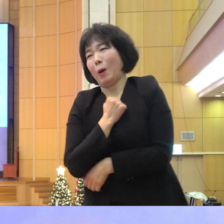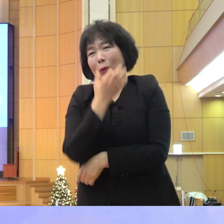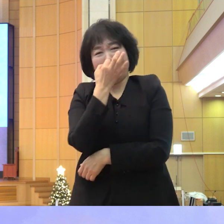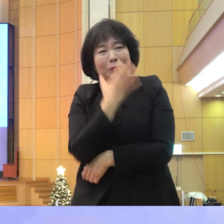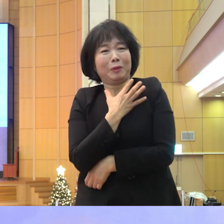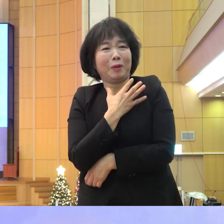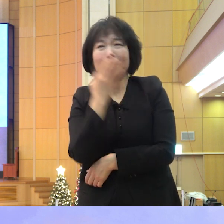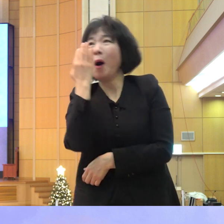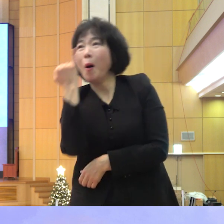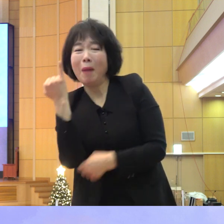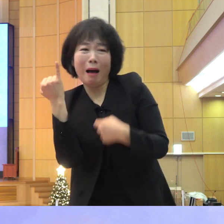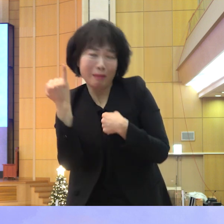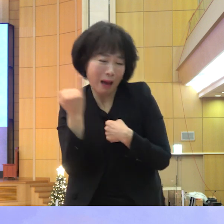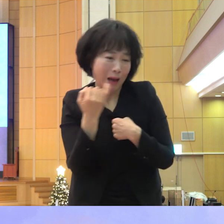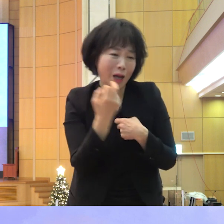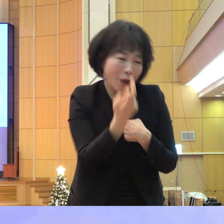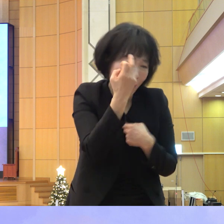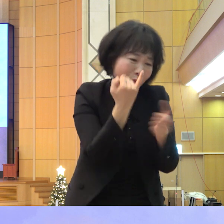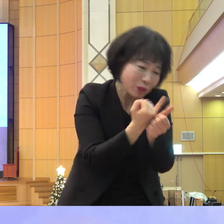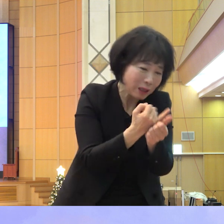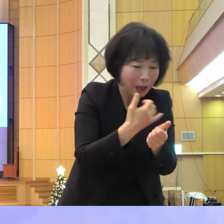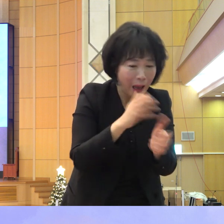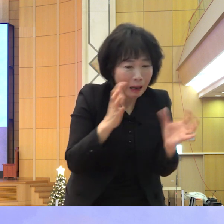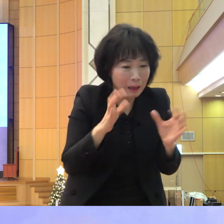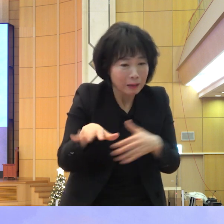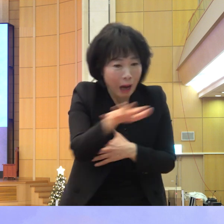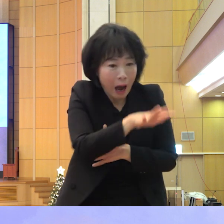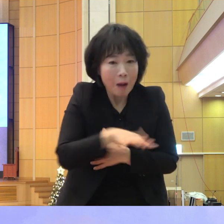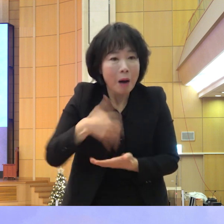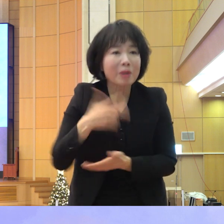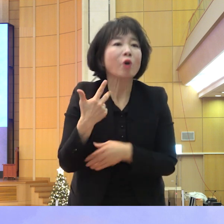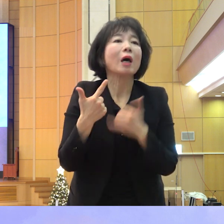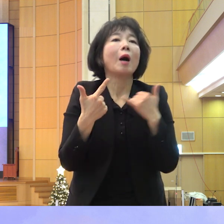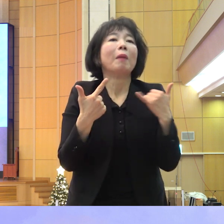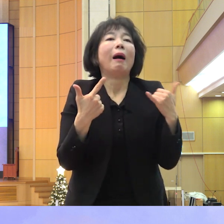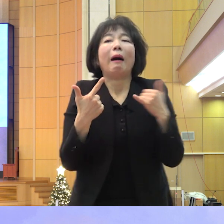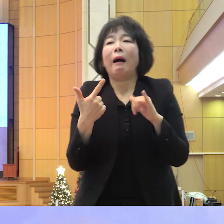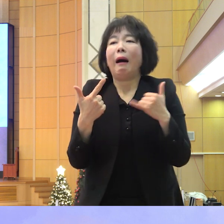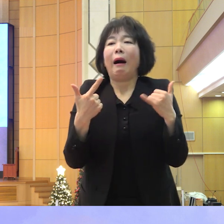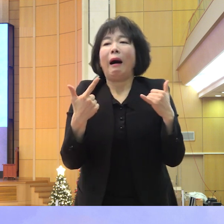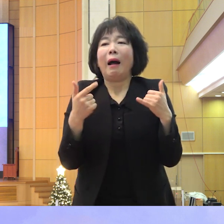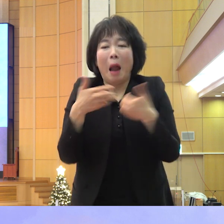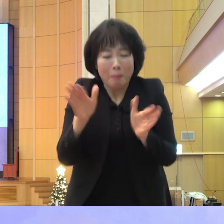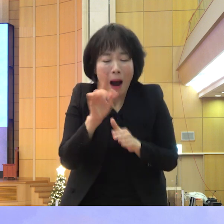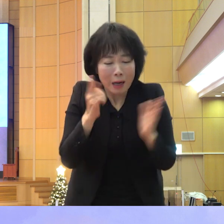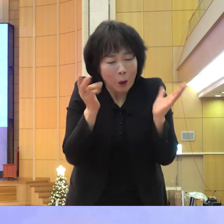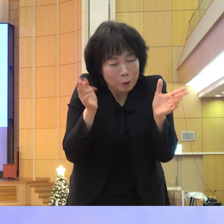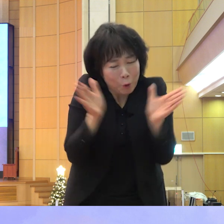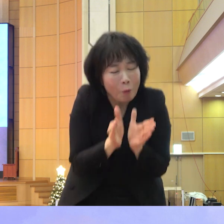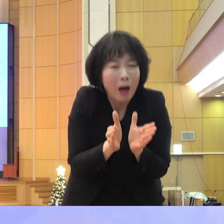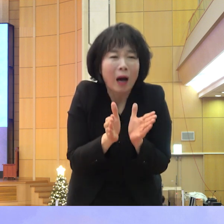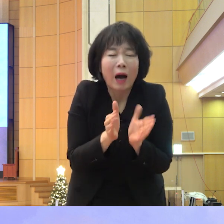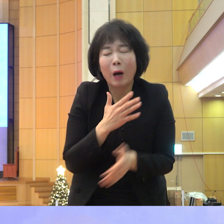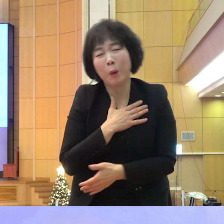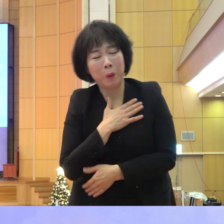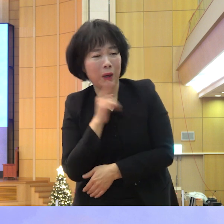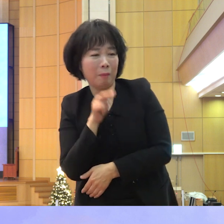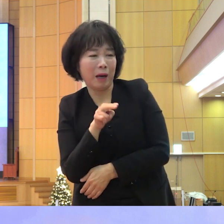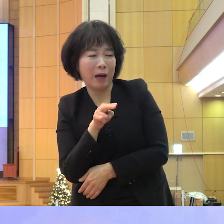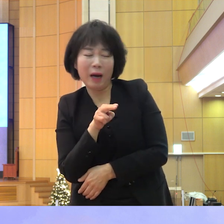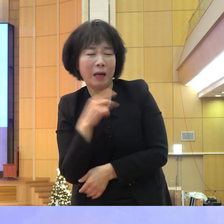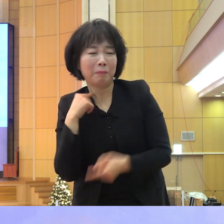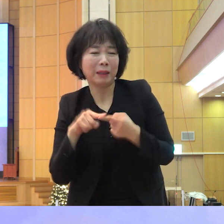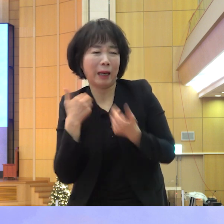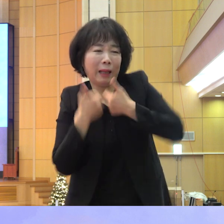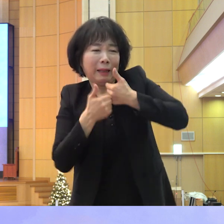어떻게 그 삽니까, 그지? 예? 그래서 저는 집에서 자지를 못하고 맨날 친구네 집에, 이